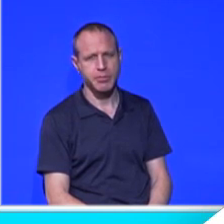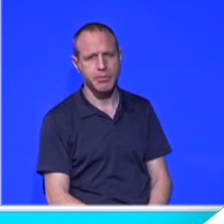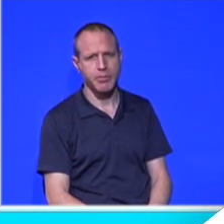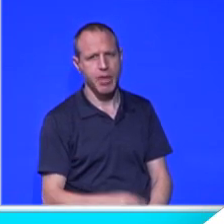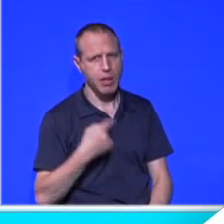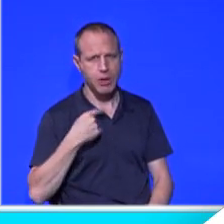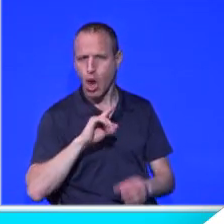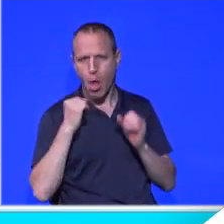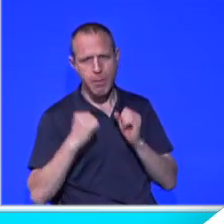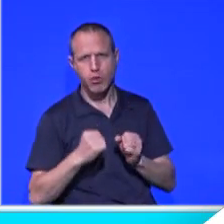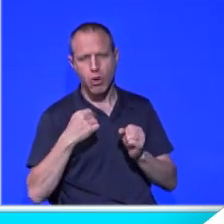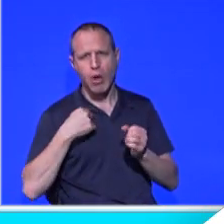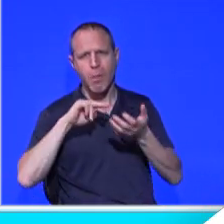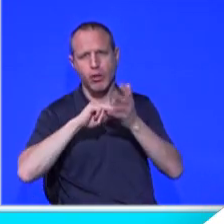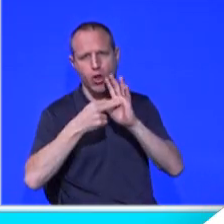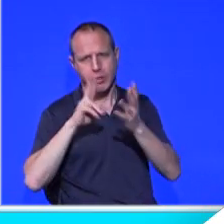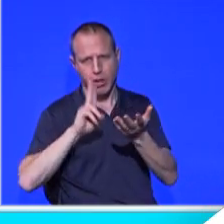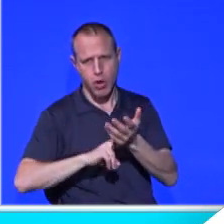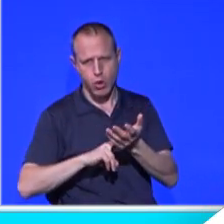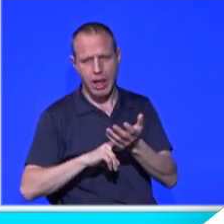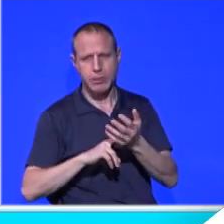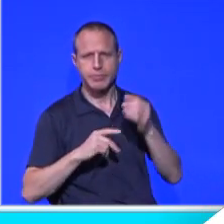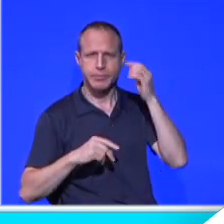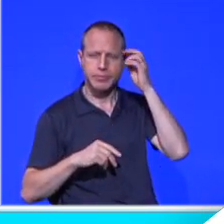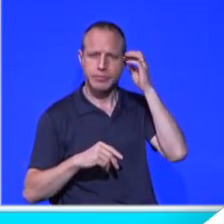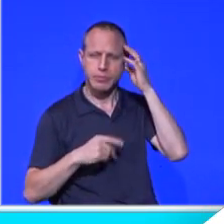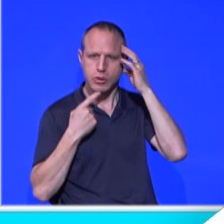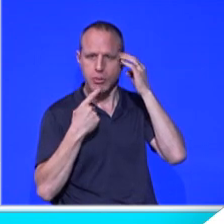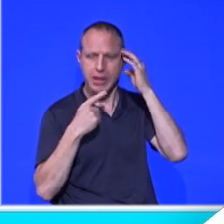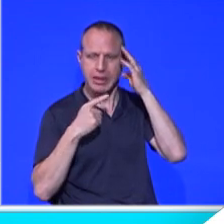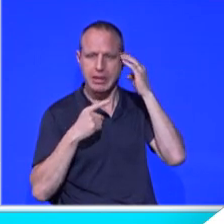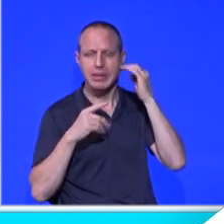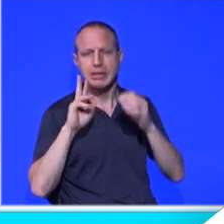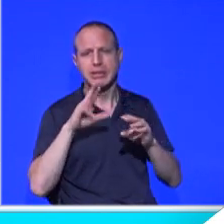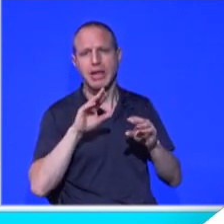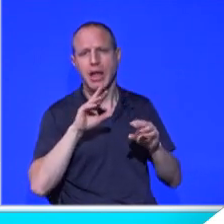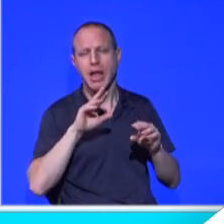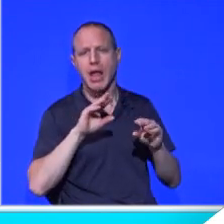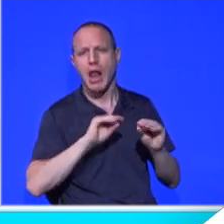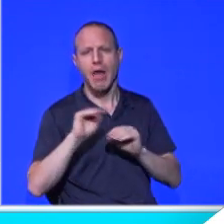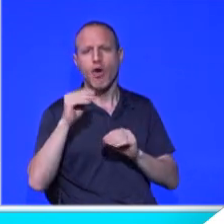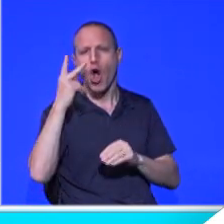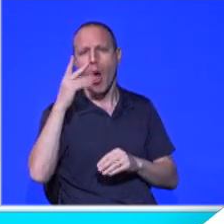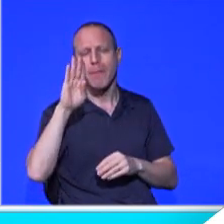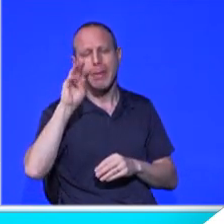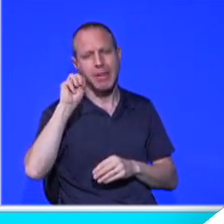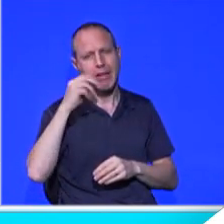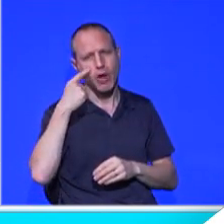אני לא בטוח שאנחנו בתוכנית הנכונה, זאת אומרת, זה צריך לעבור מיד לקובי מידן ולראות מה עושים עם הדיון